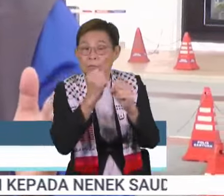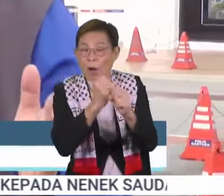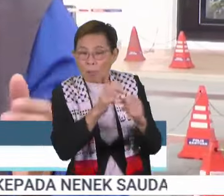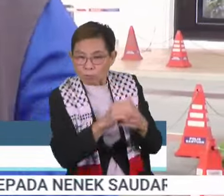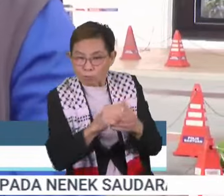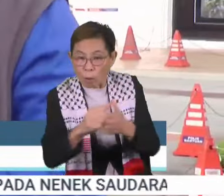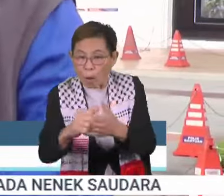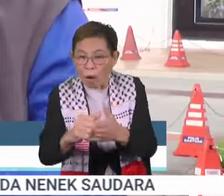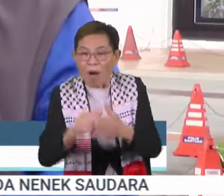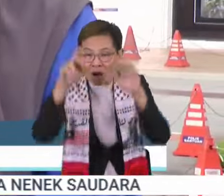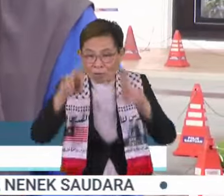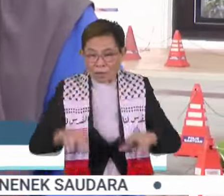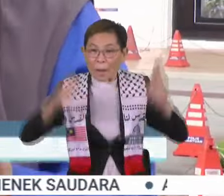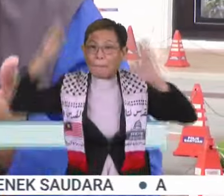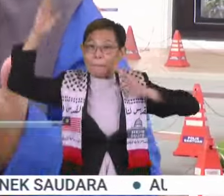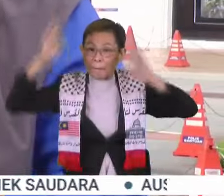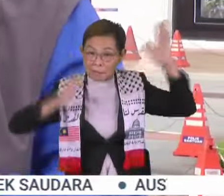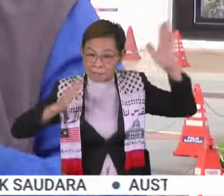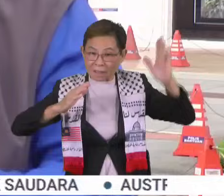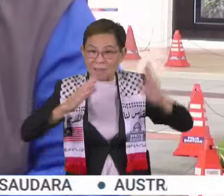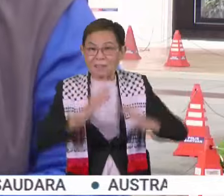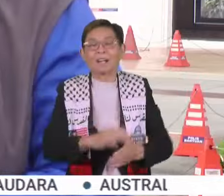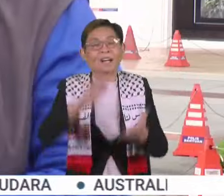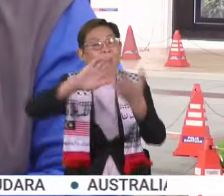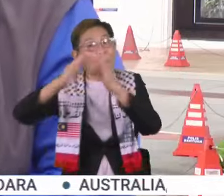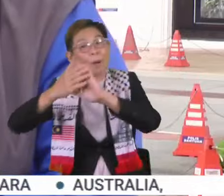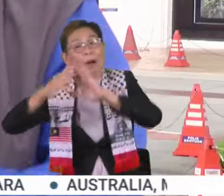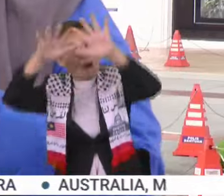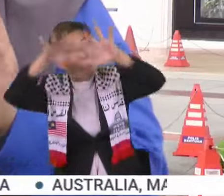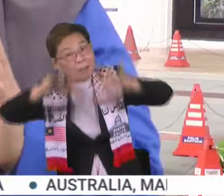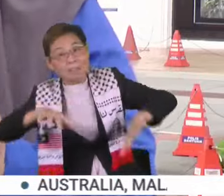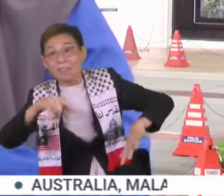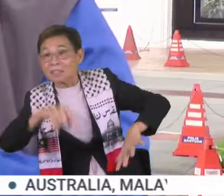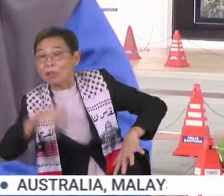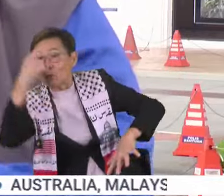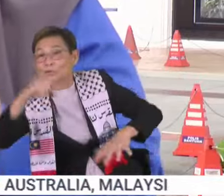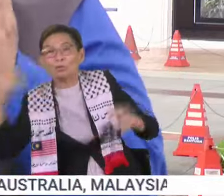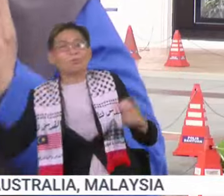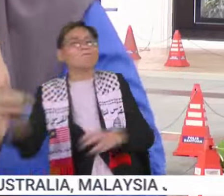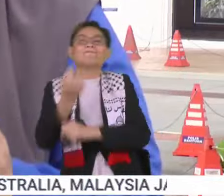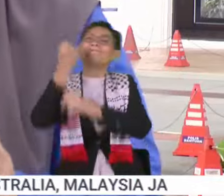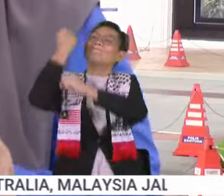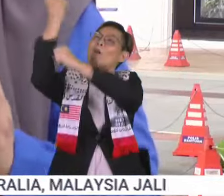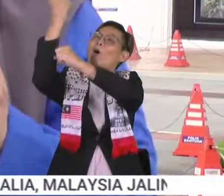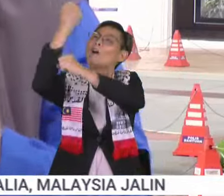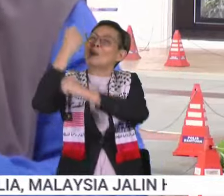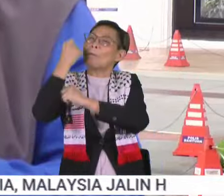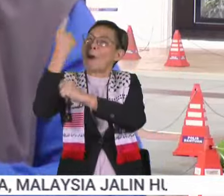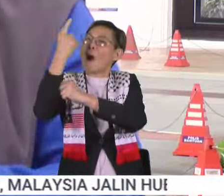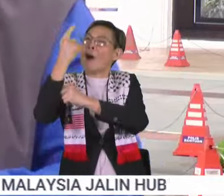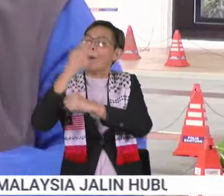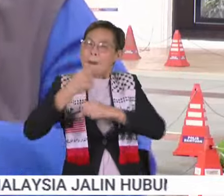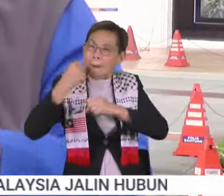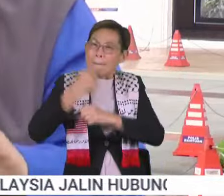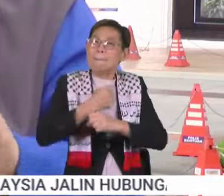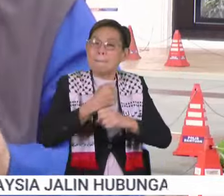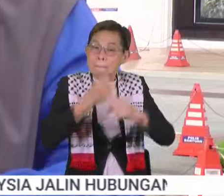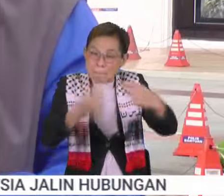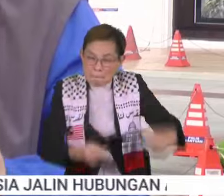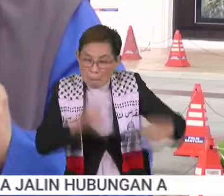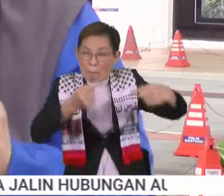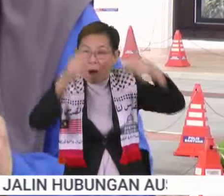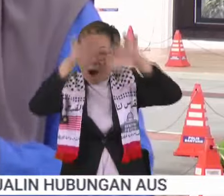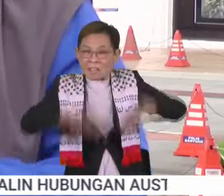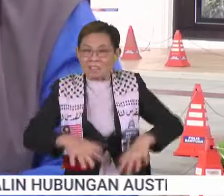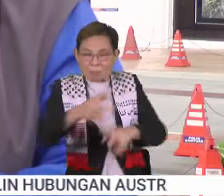pedoman kepada kita sebagai rakyat Malaysia dan komuniti Asia Tenggara untuk menjuarai serta memahami perjuangan ASEAN dalam